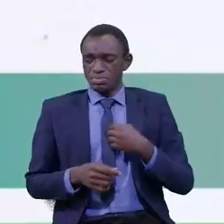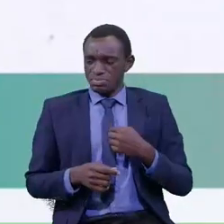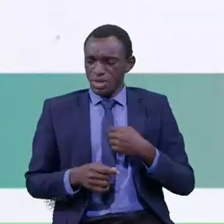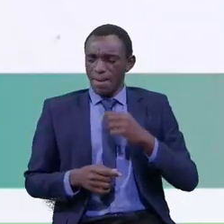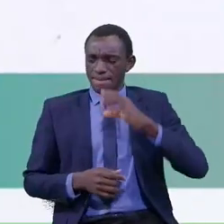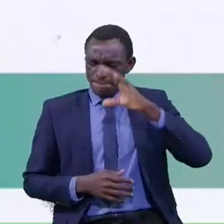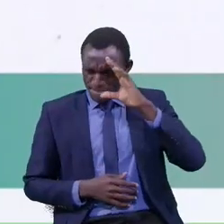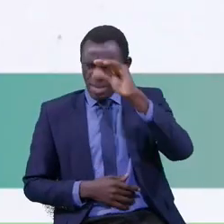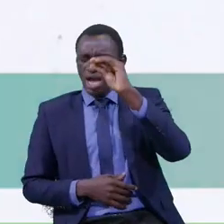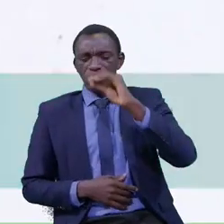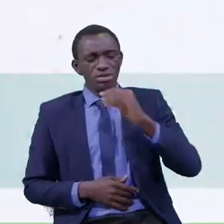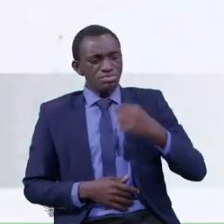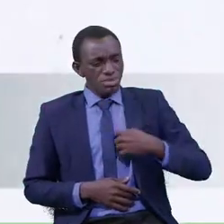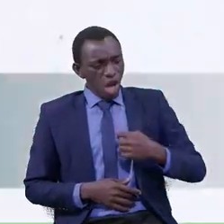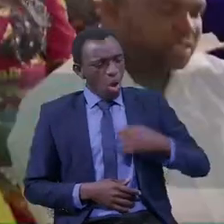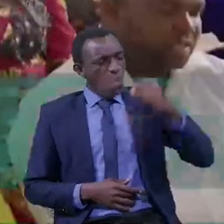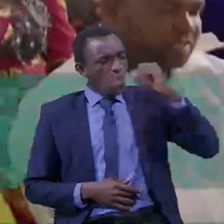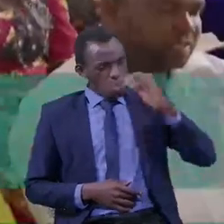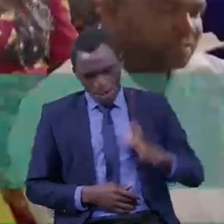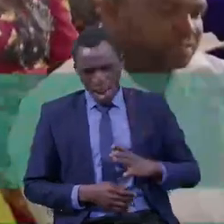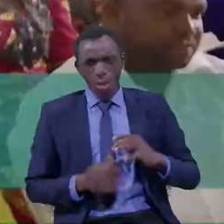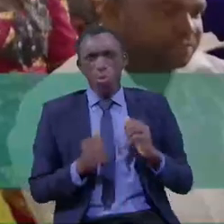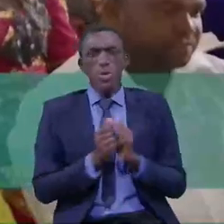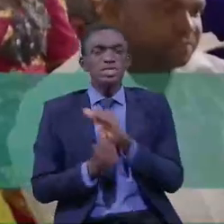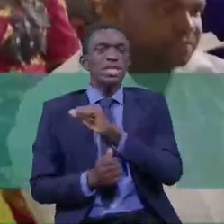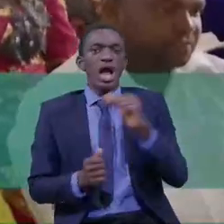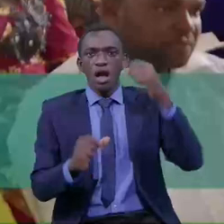femme d'objectif. Amen.